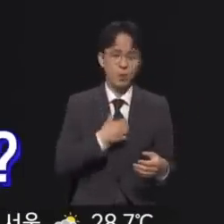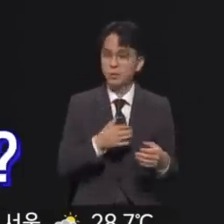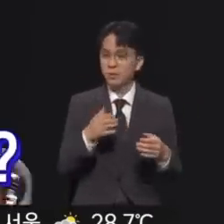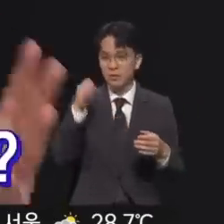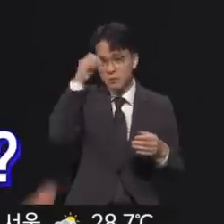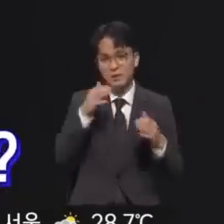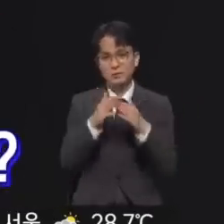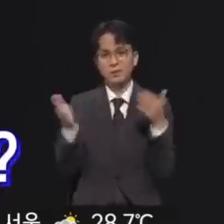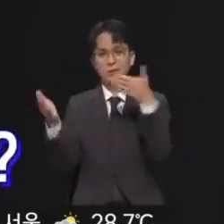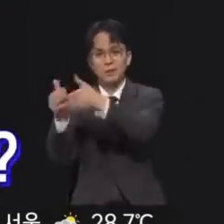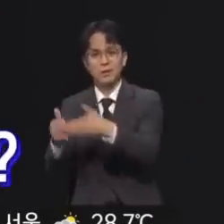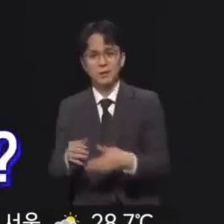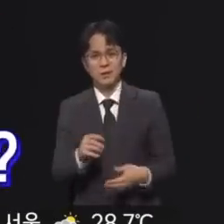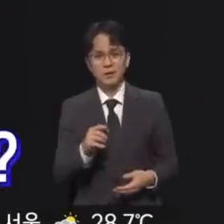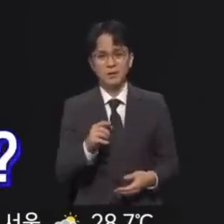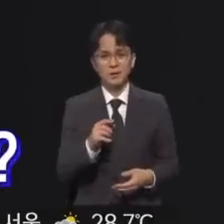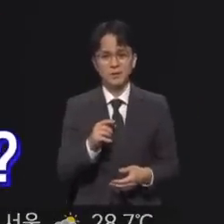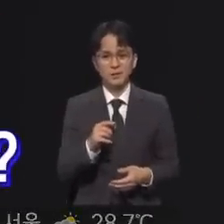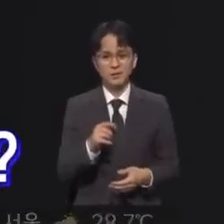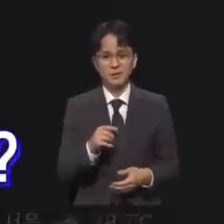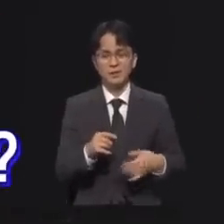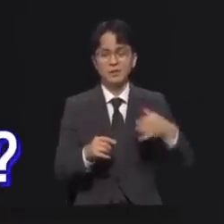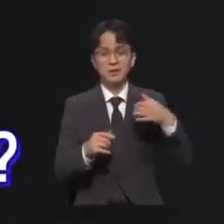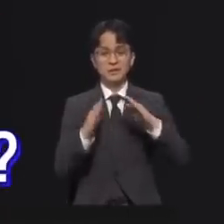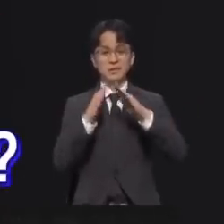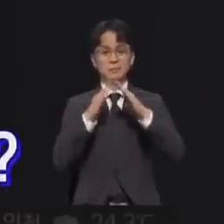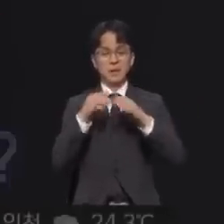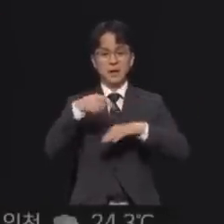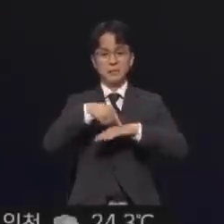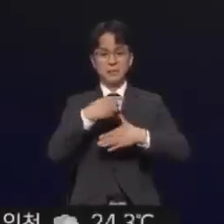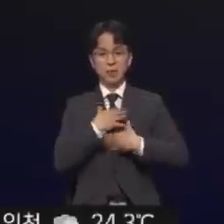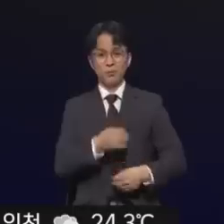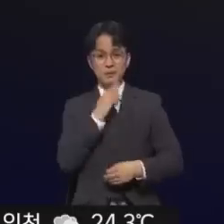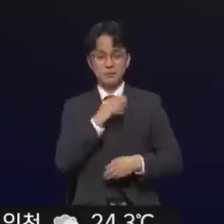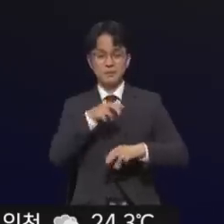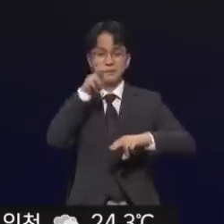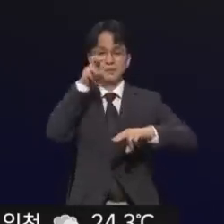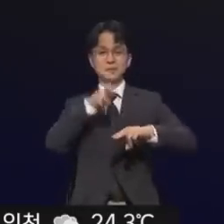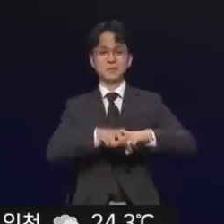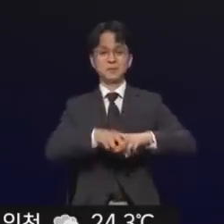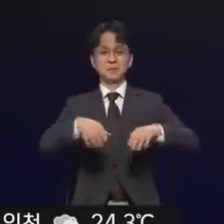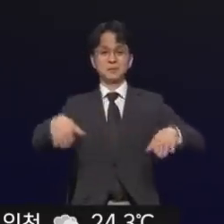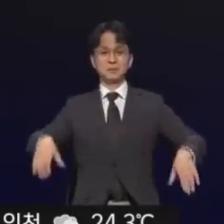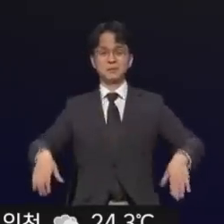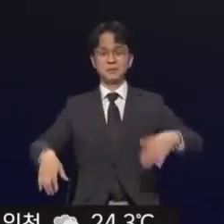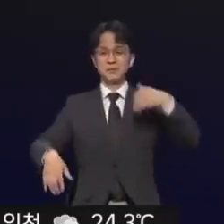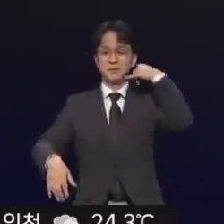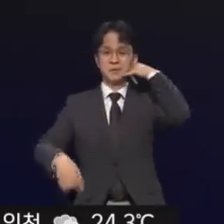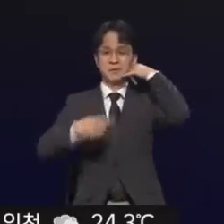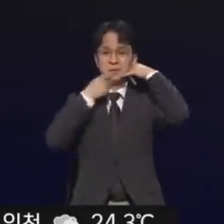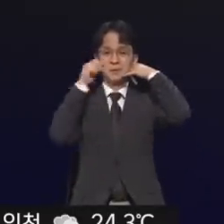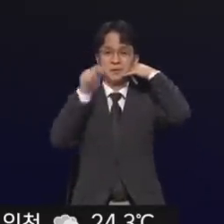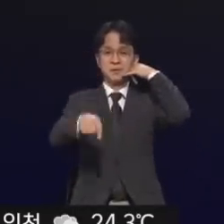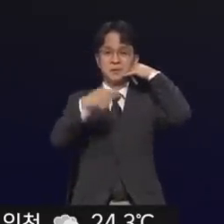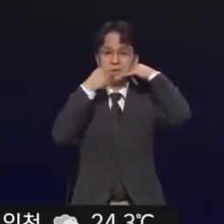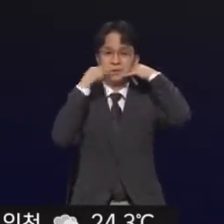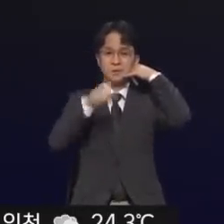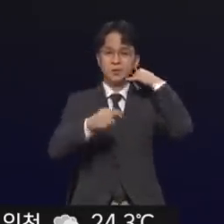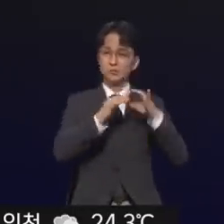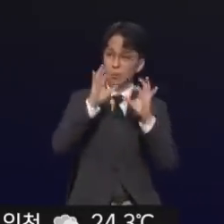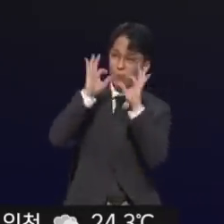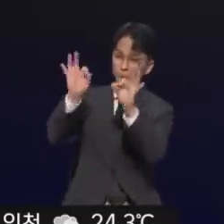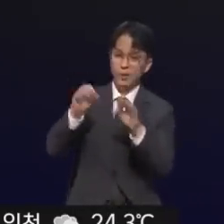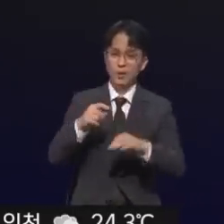그럼 어떤 품을 한자리에서 지시 받고 아조 지시하고 조사 반 보고받는 다른 거거든요 예 국민들의 눈에 봤을 때 훨씬 더